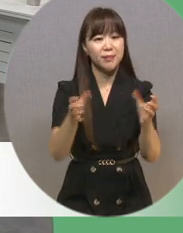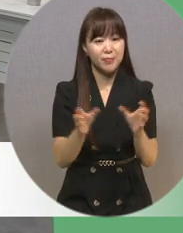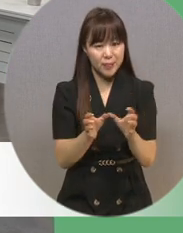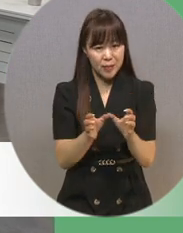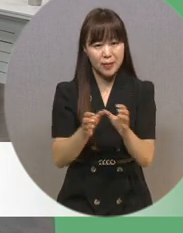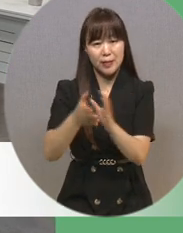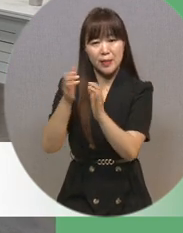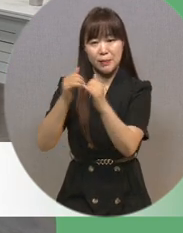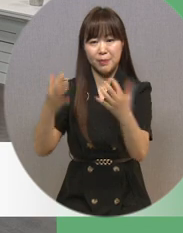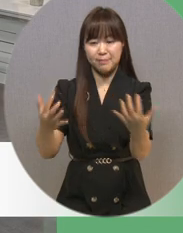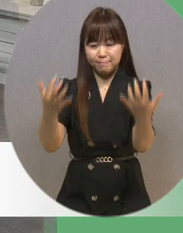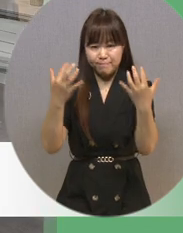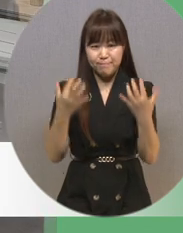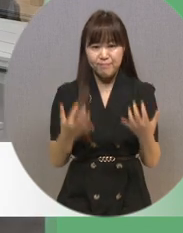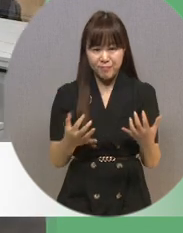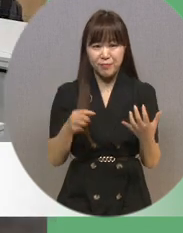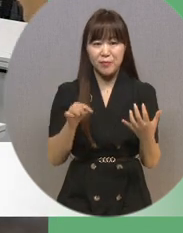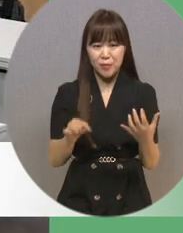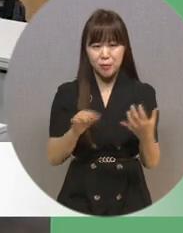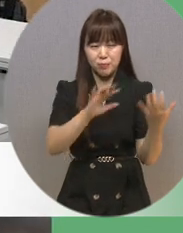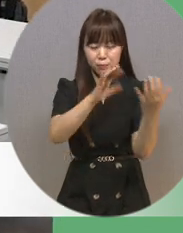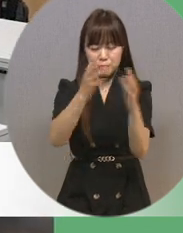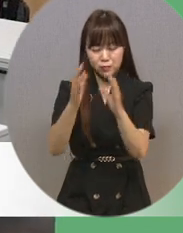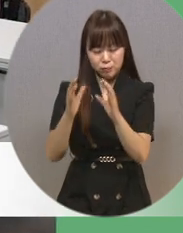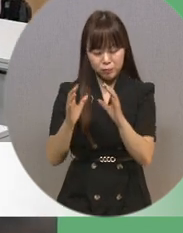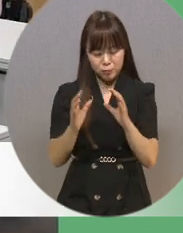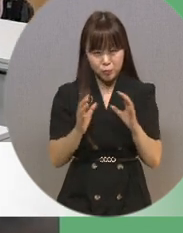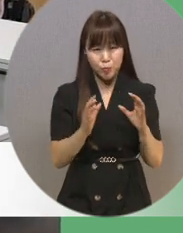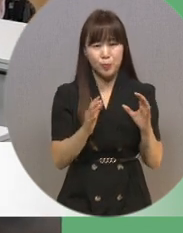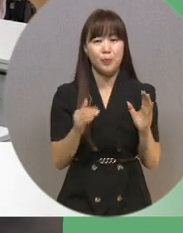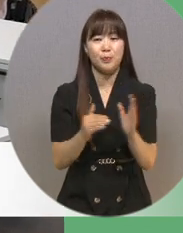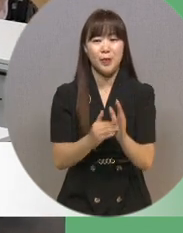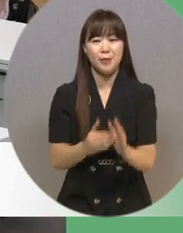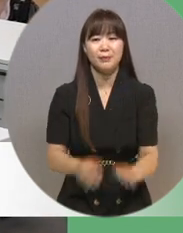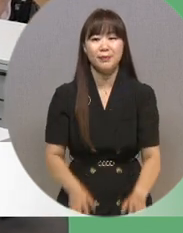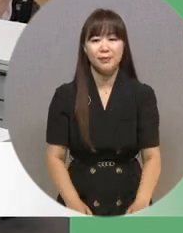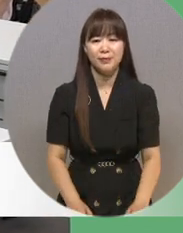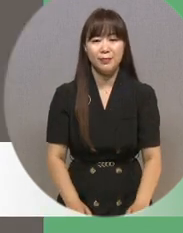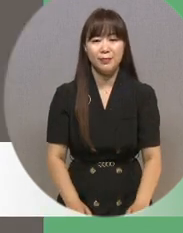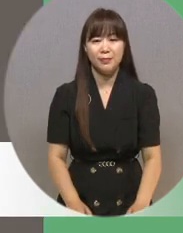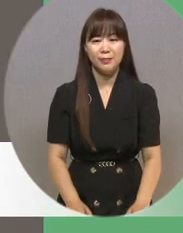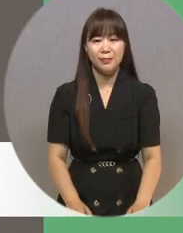시민단체, 시민들이 함께 참여해 논의하는 자리로 마련됐습니다.